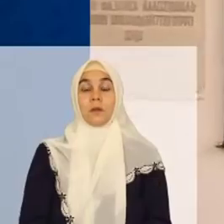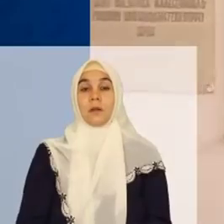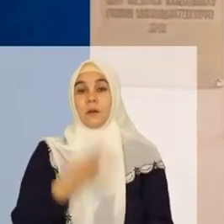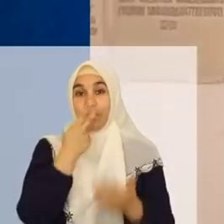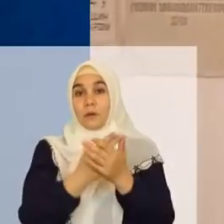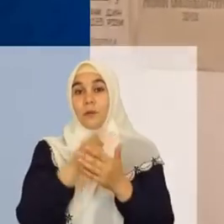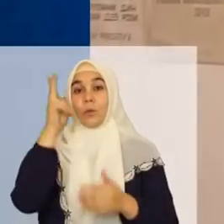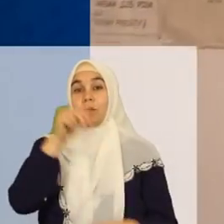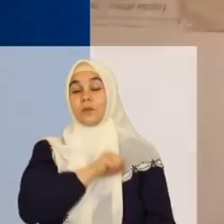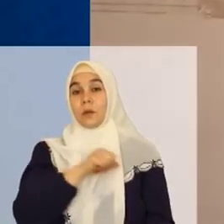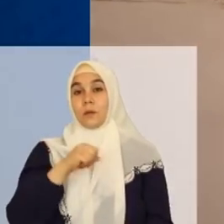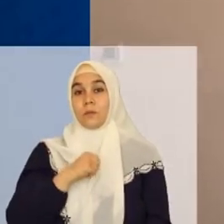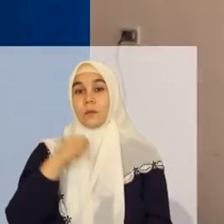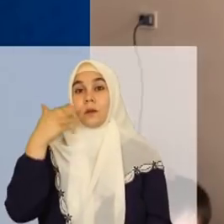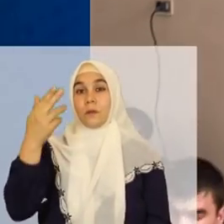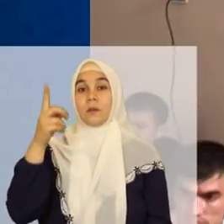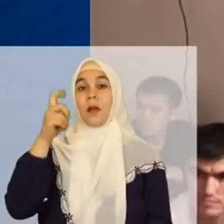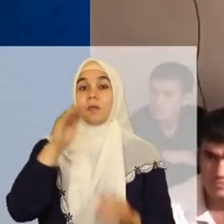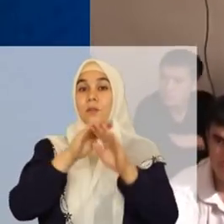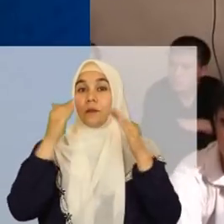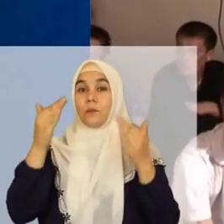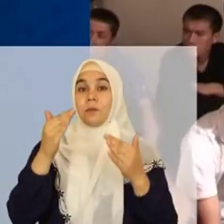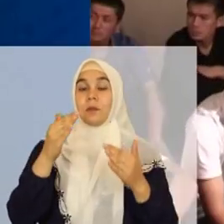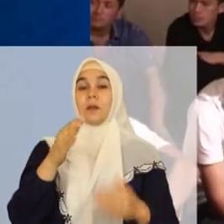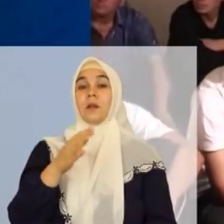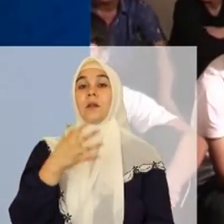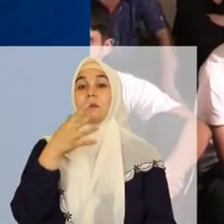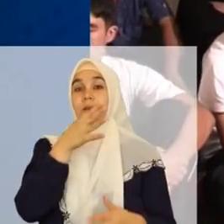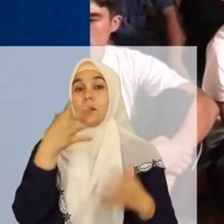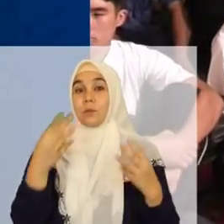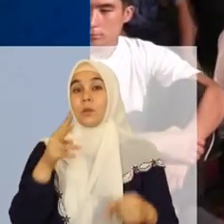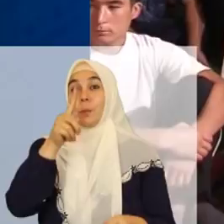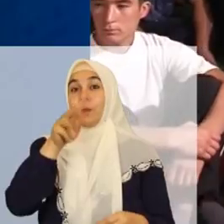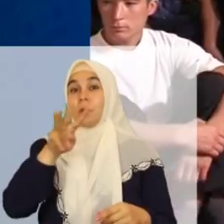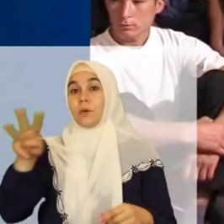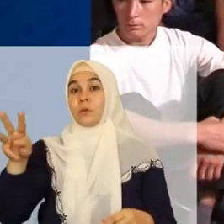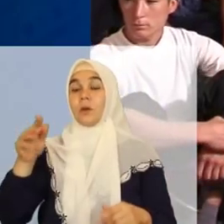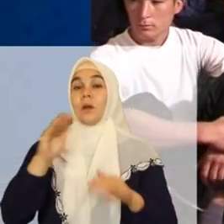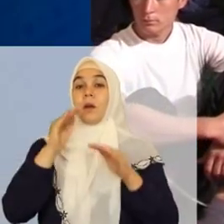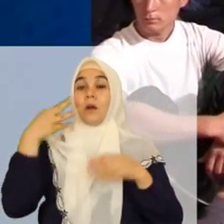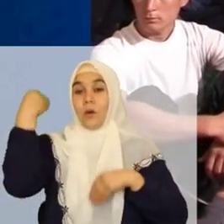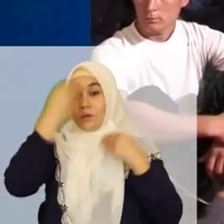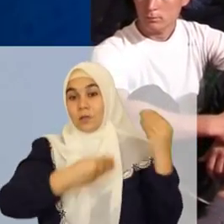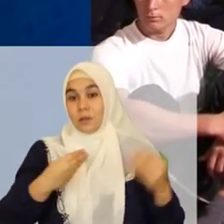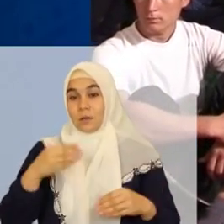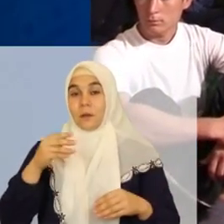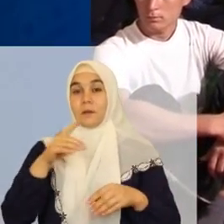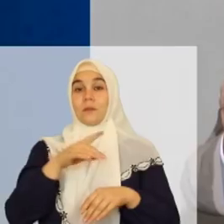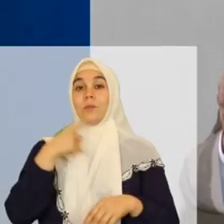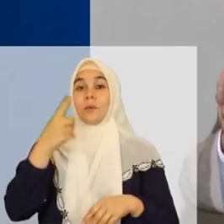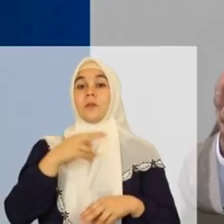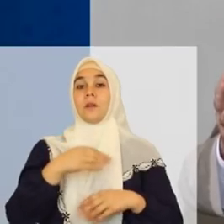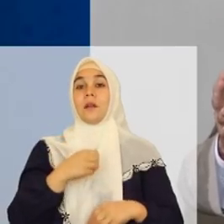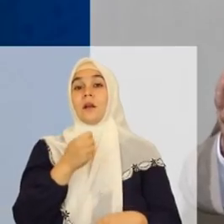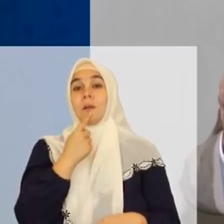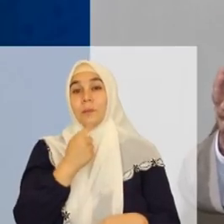Qarang, Alloh taolo haj mavsumini o'sha million million hojilarga, hayvonlarga